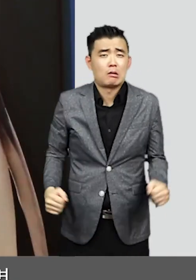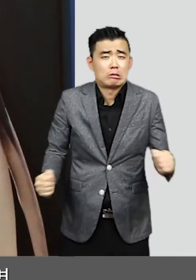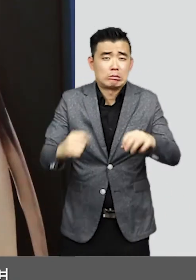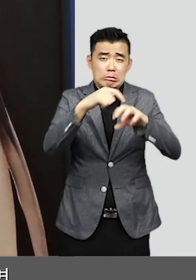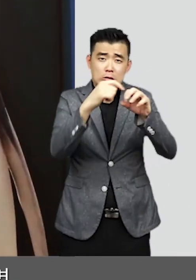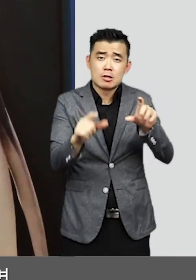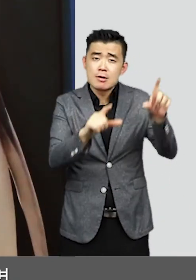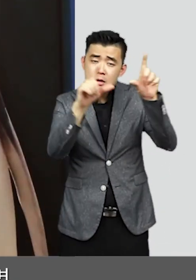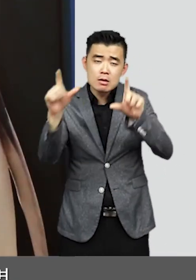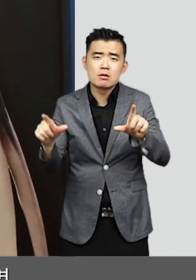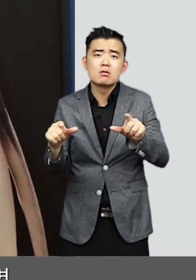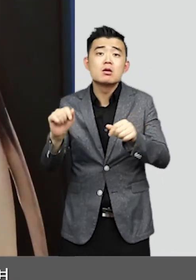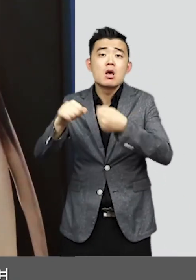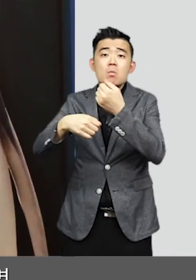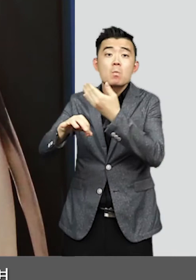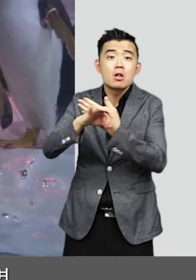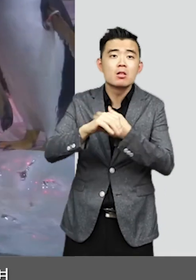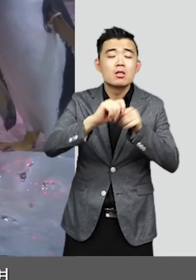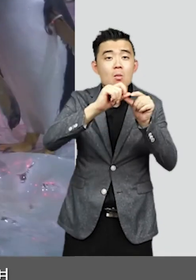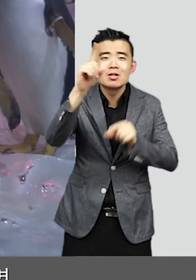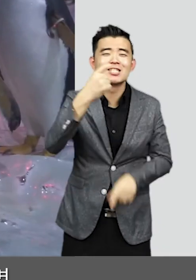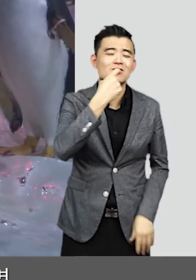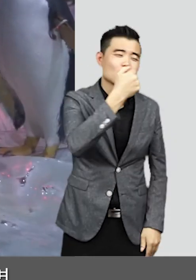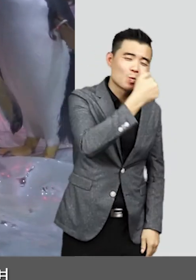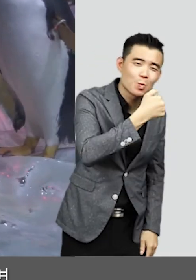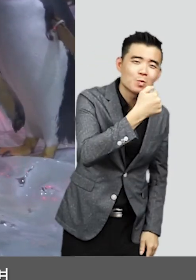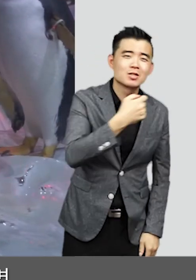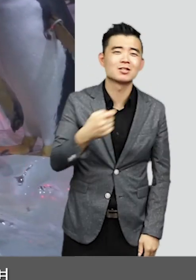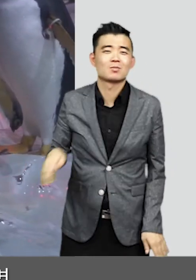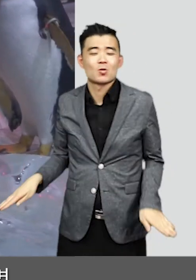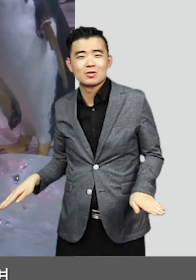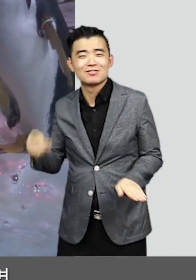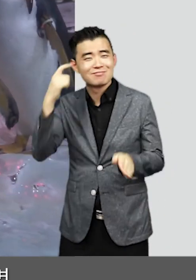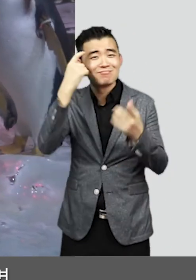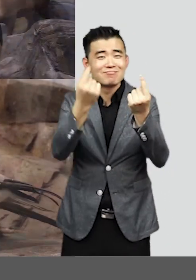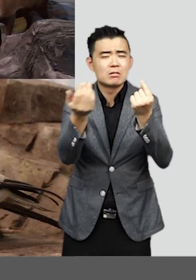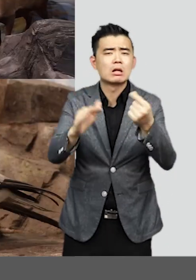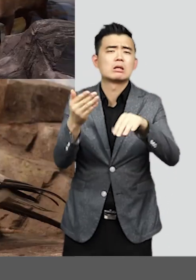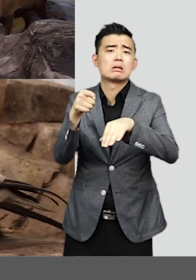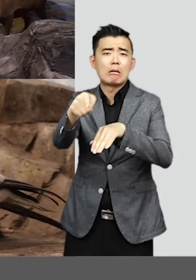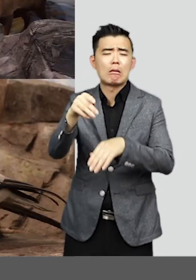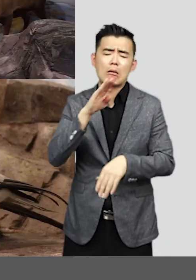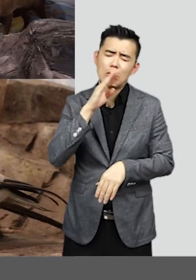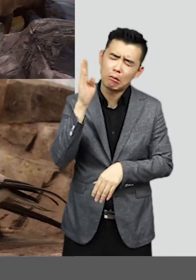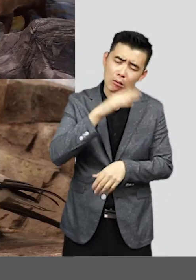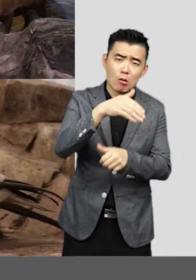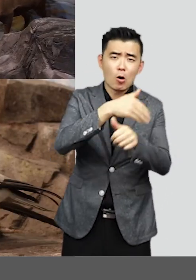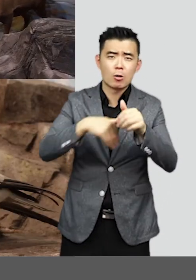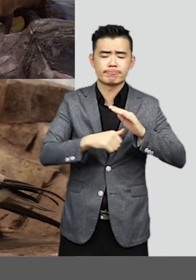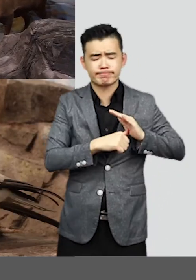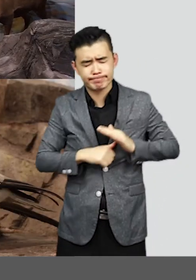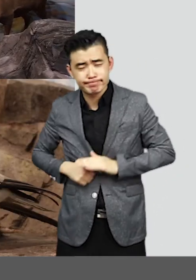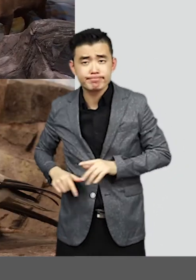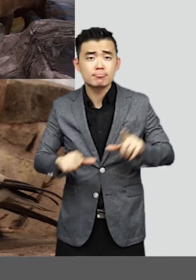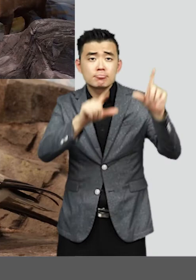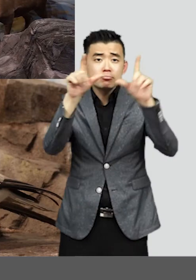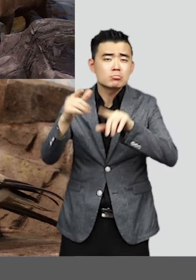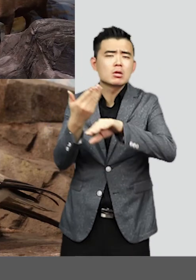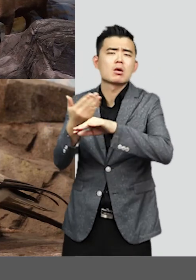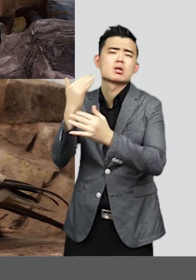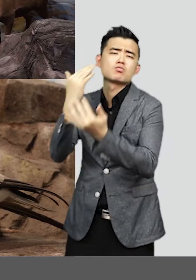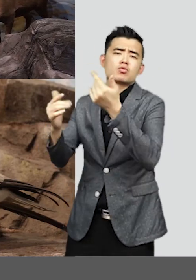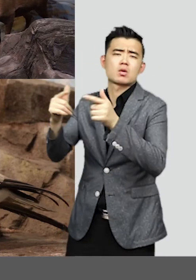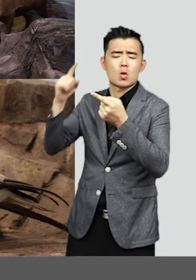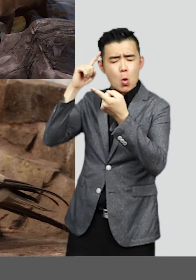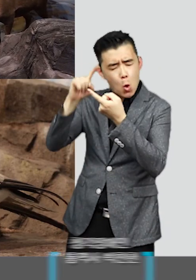극지에서 살아가는 생물이라고 하면 주로 북극공과 펭귄을 생각하지만 이러한 척박한 환경에서도 묵묵히 살아가고